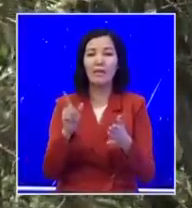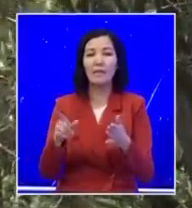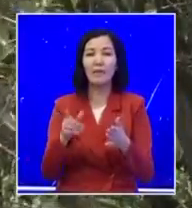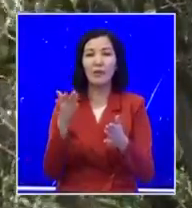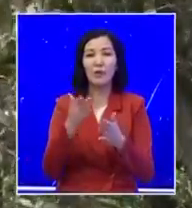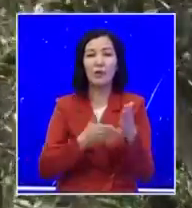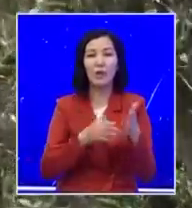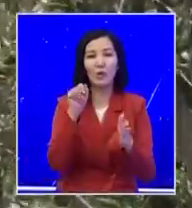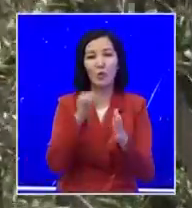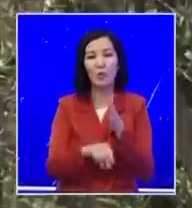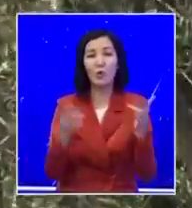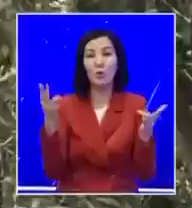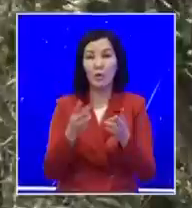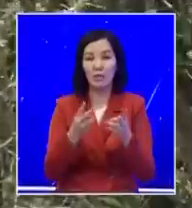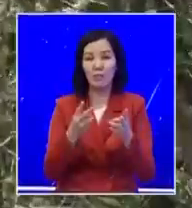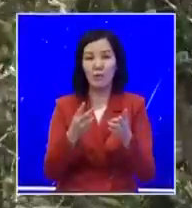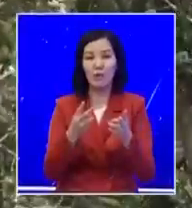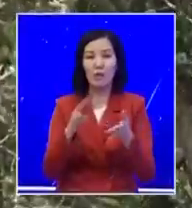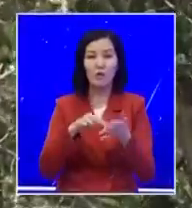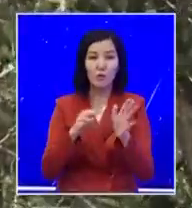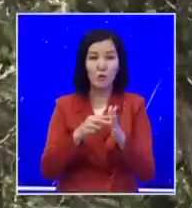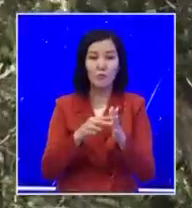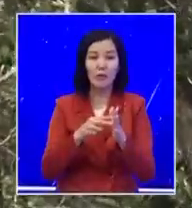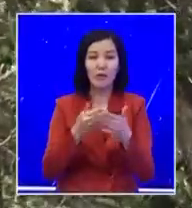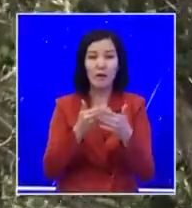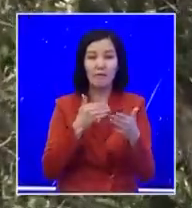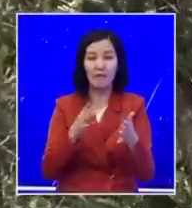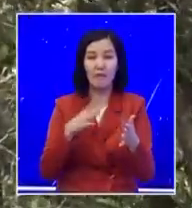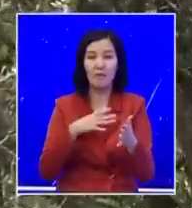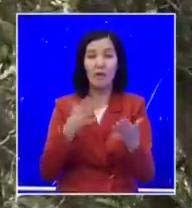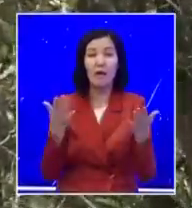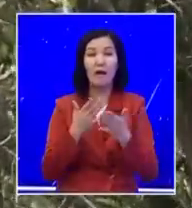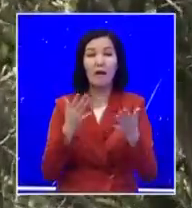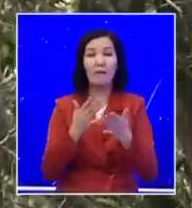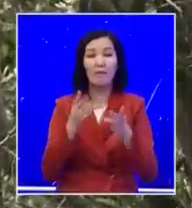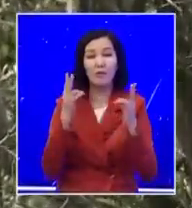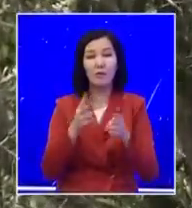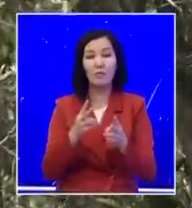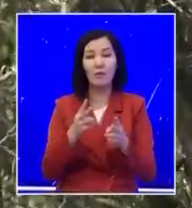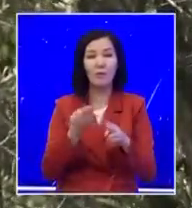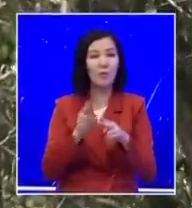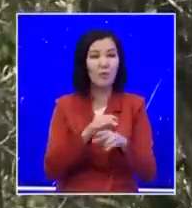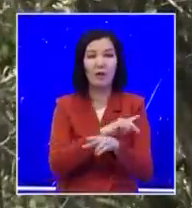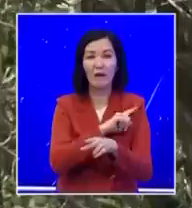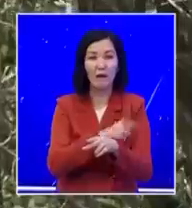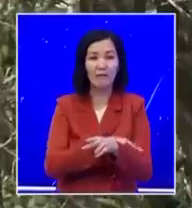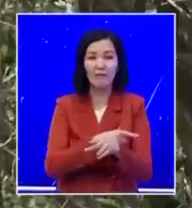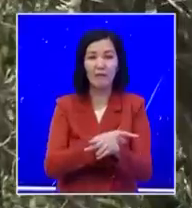жасады, халықты қынадай қырды. Ойлаңызшы, бұдан асқан қандай зұлмат, қандай нәубет болсын. Сол кезде